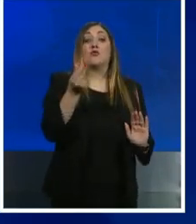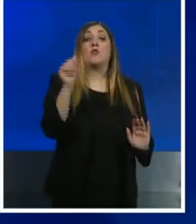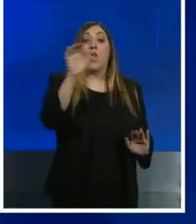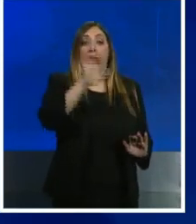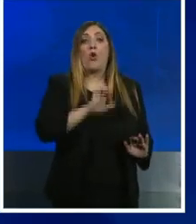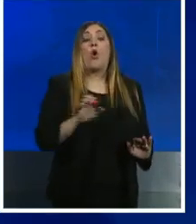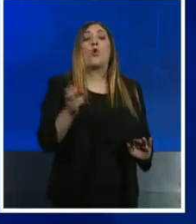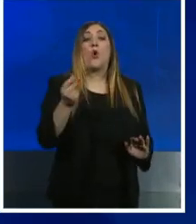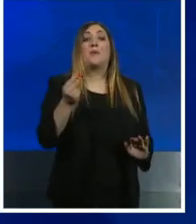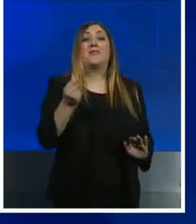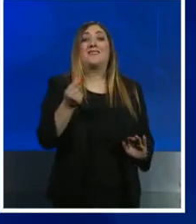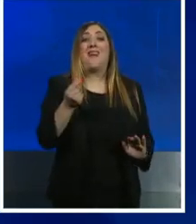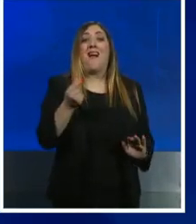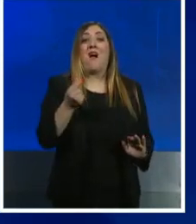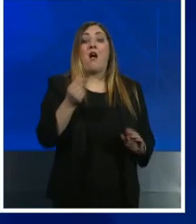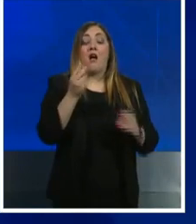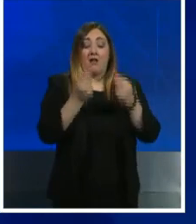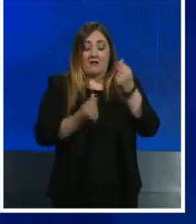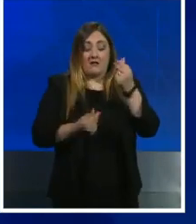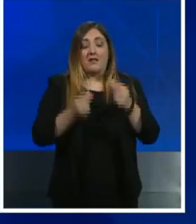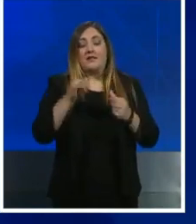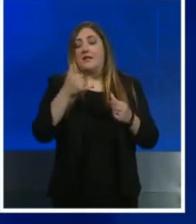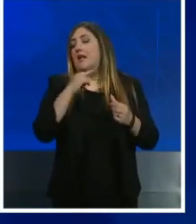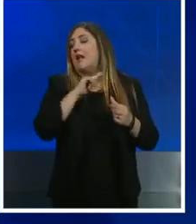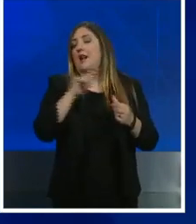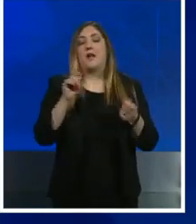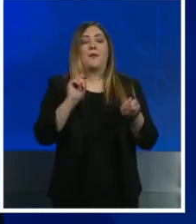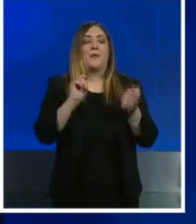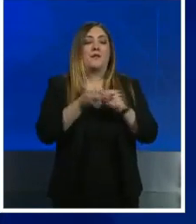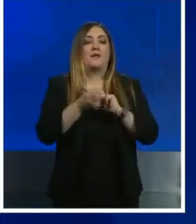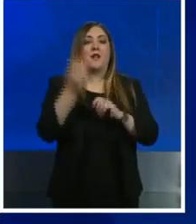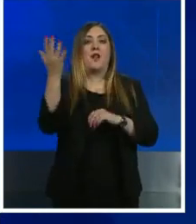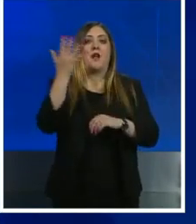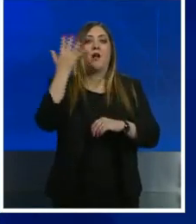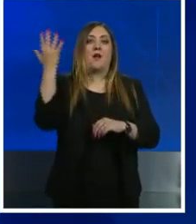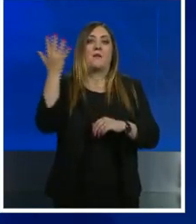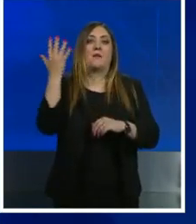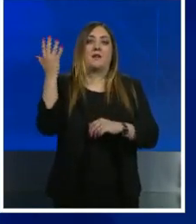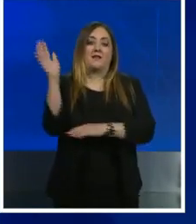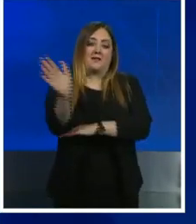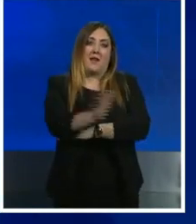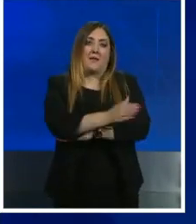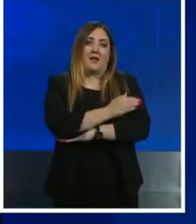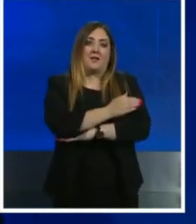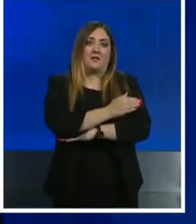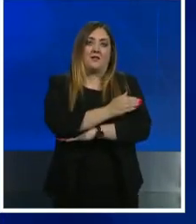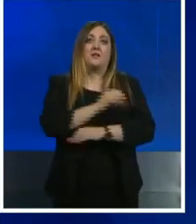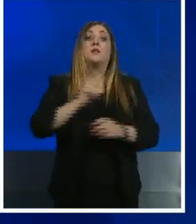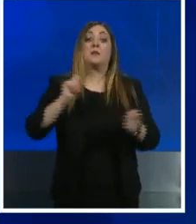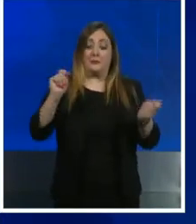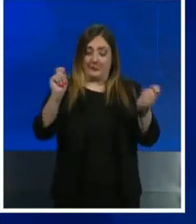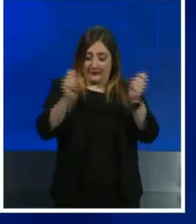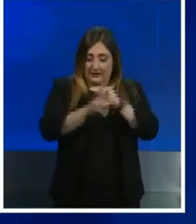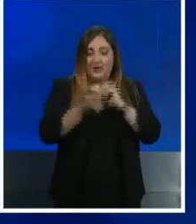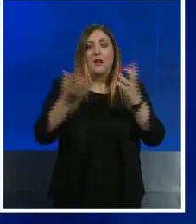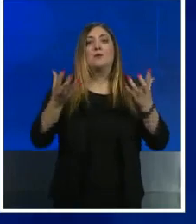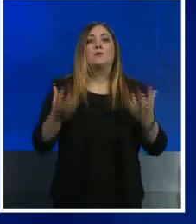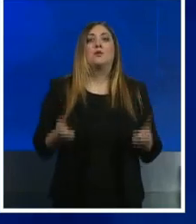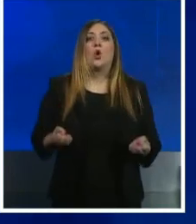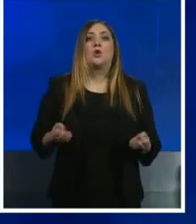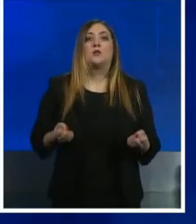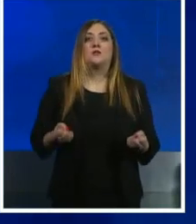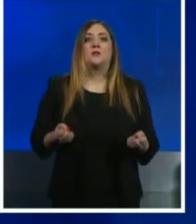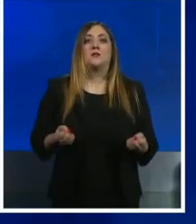ħarta jekk ma naġixxux fuq it-tibdil fil-klima. Jiġifieri t-tranzizzjoni trid issir, għaliex jekk aħna ma nagħmlux it-tranzizzjoni se